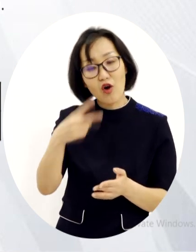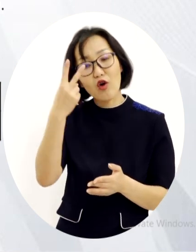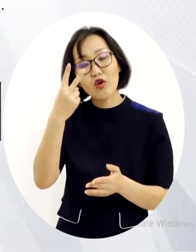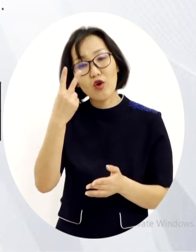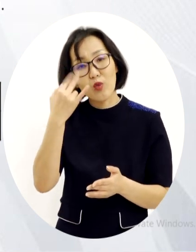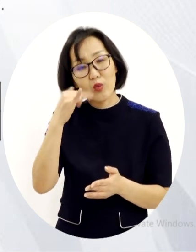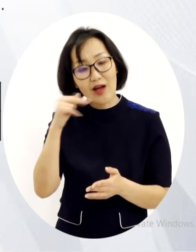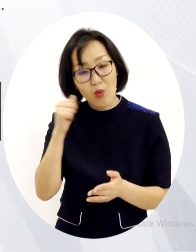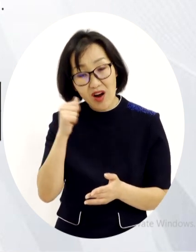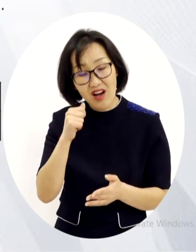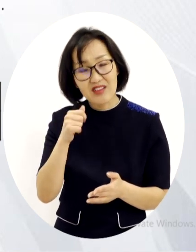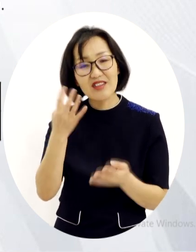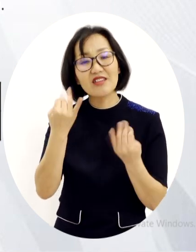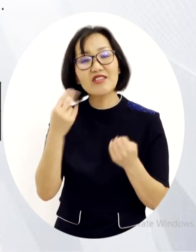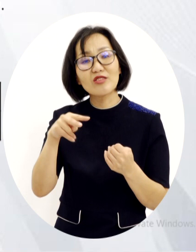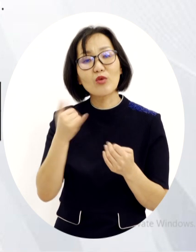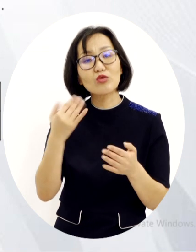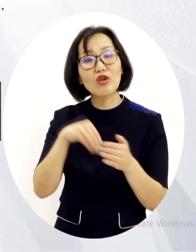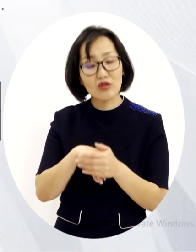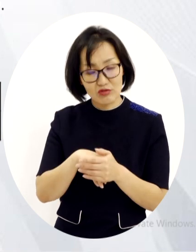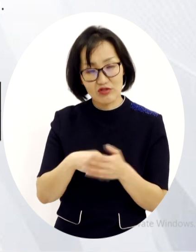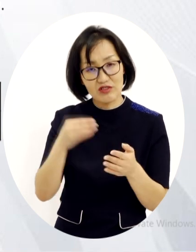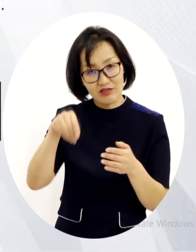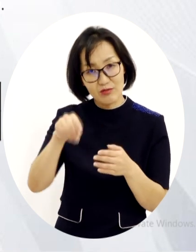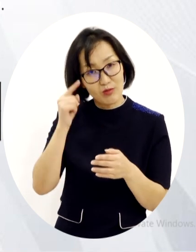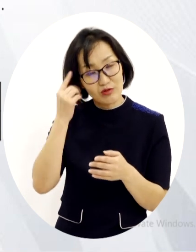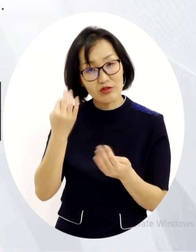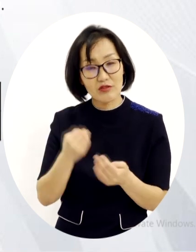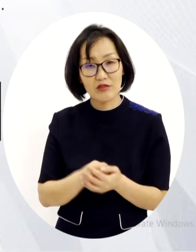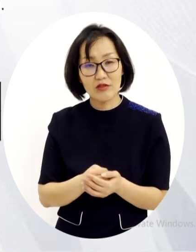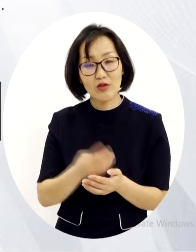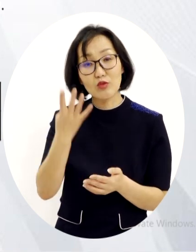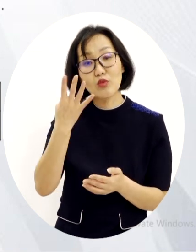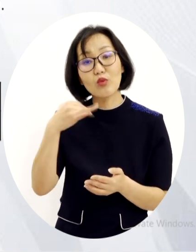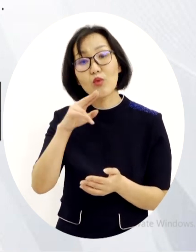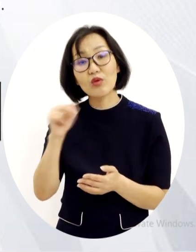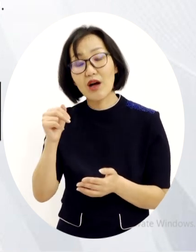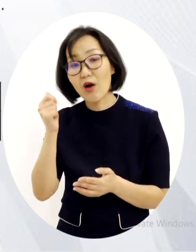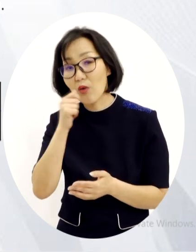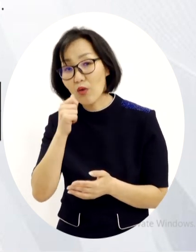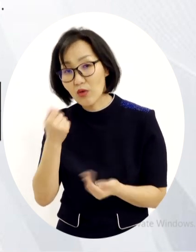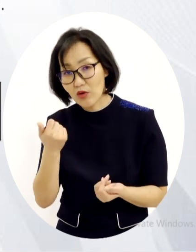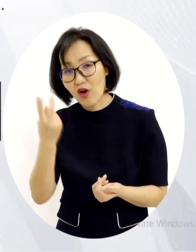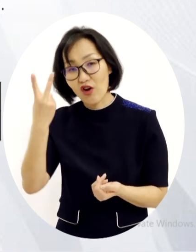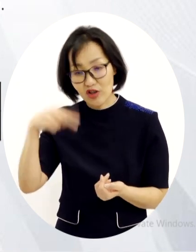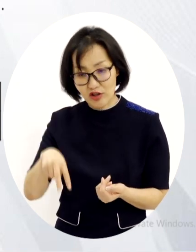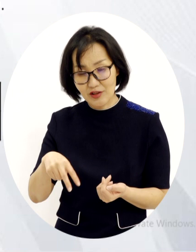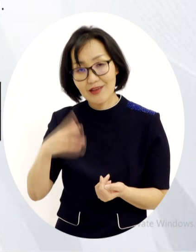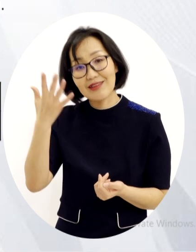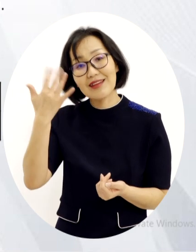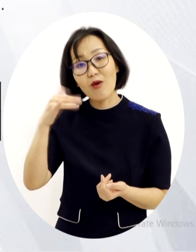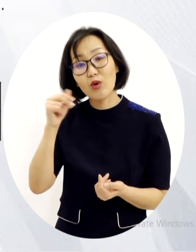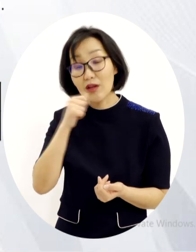угаахад 1 литр, гурав дахьд 1 бүхэл 10.5 литр, дөрөв удаа угаахад 2